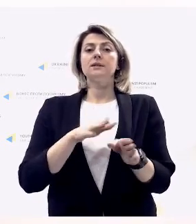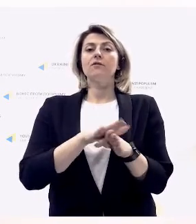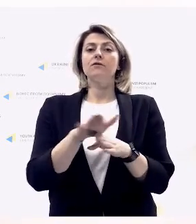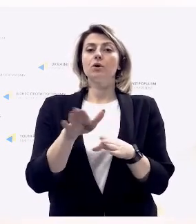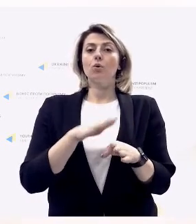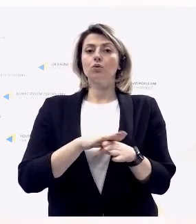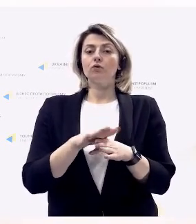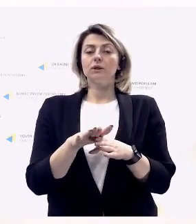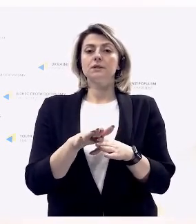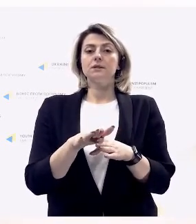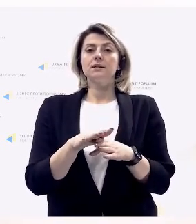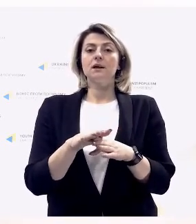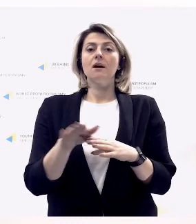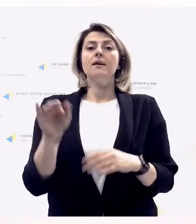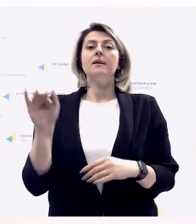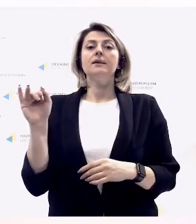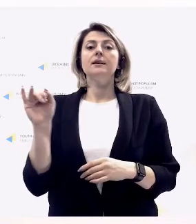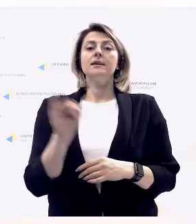виконуватися, і